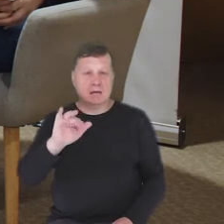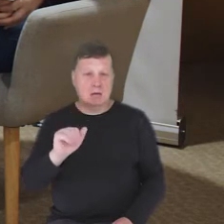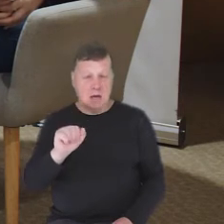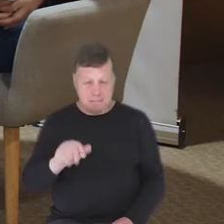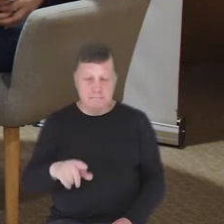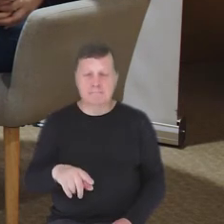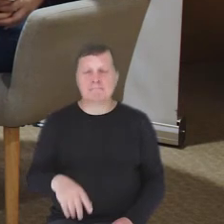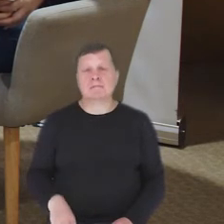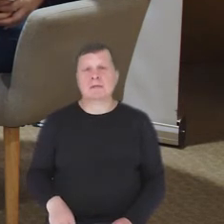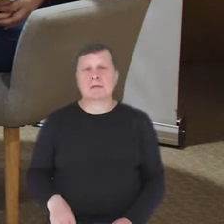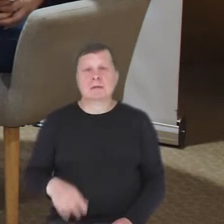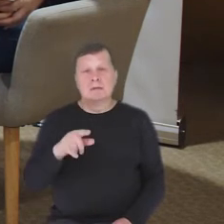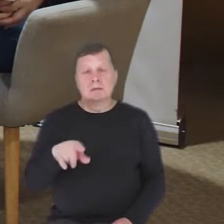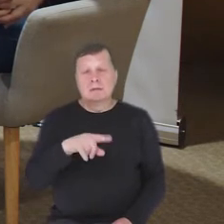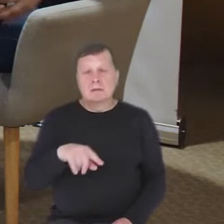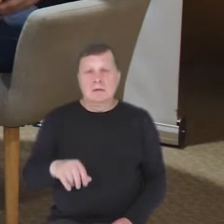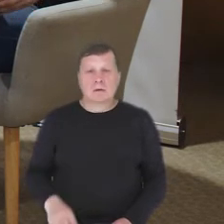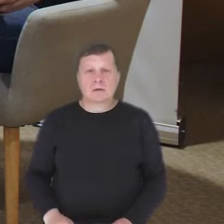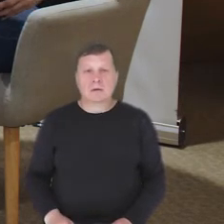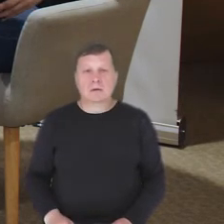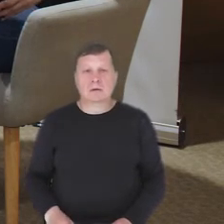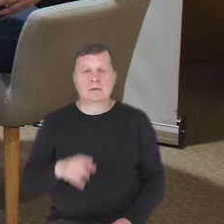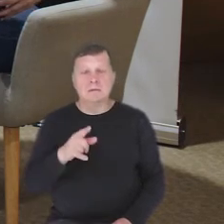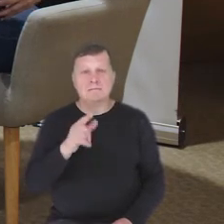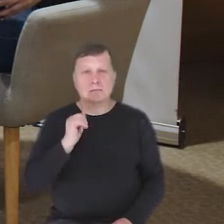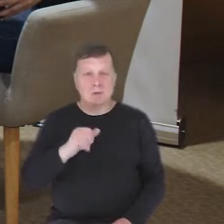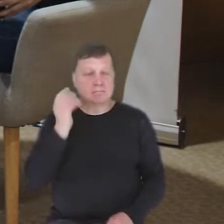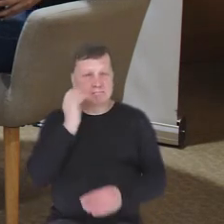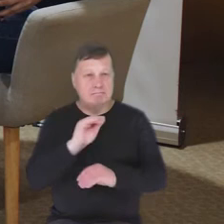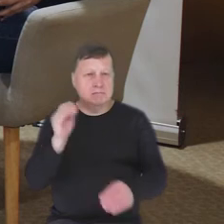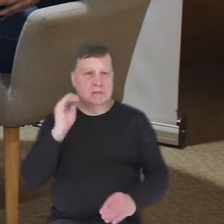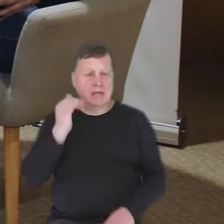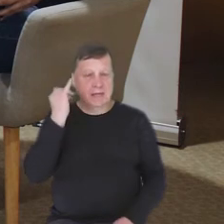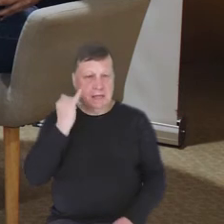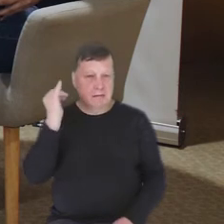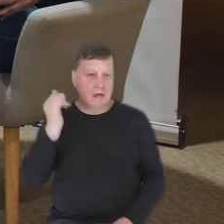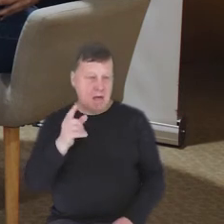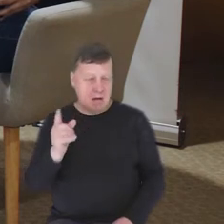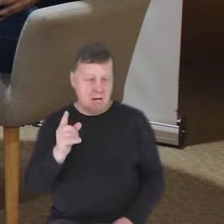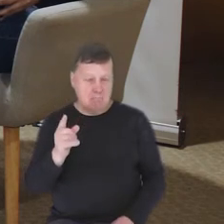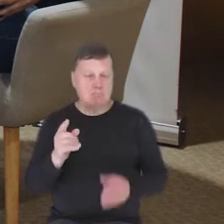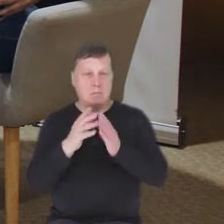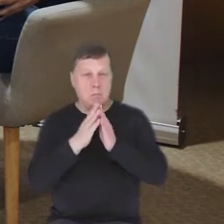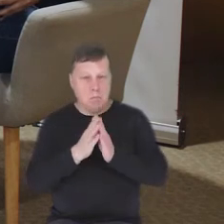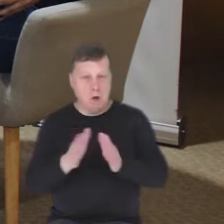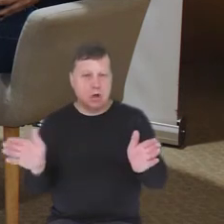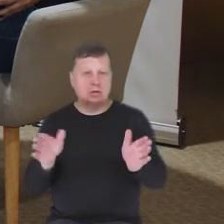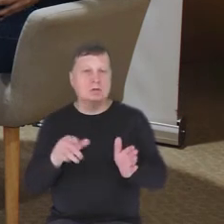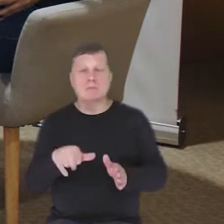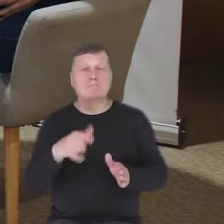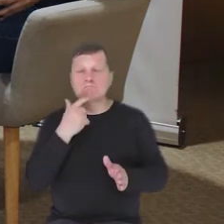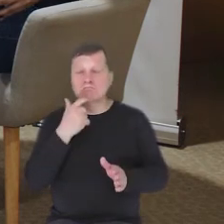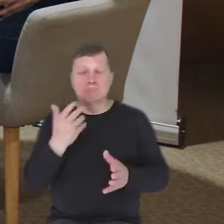tutaj, która głosi taką ideę poszerzoną, to znaczy Chodzi tutaj